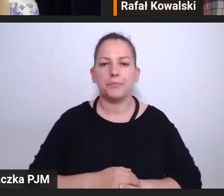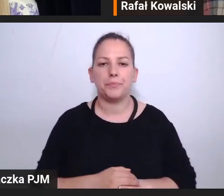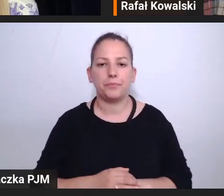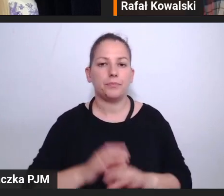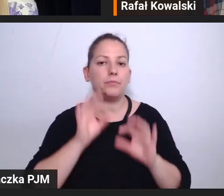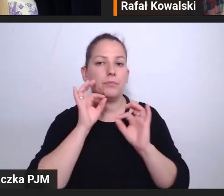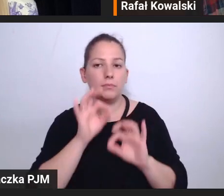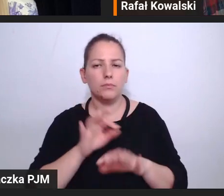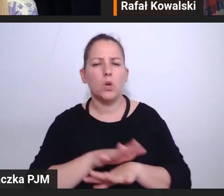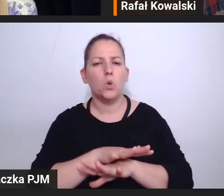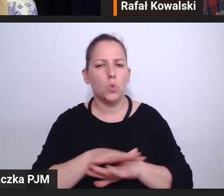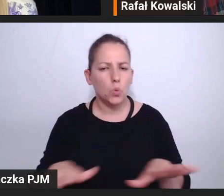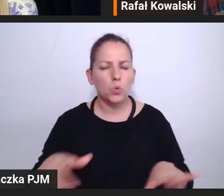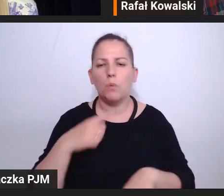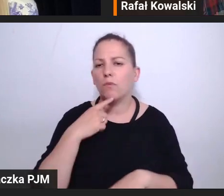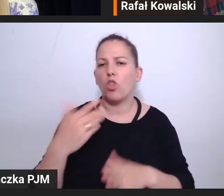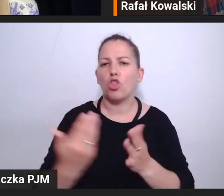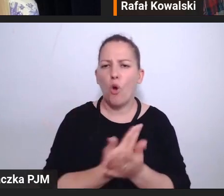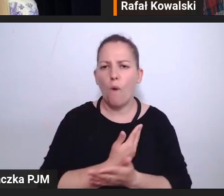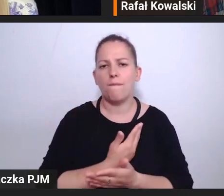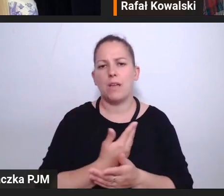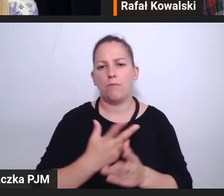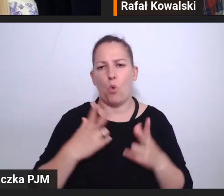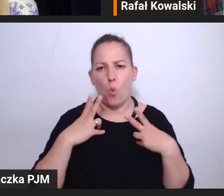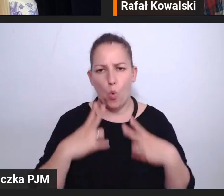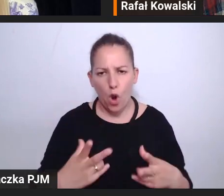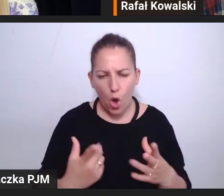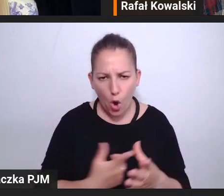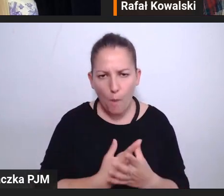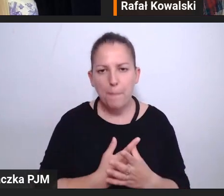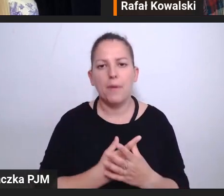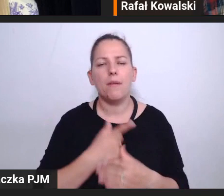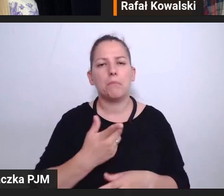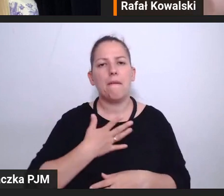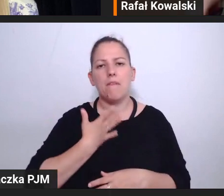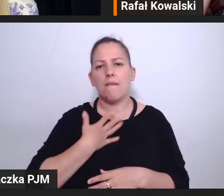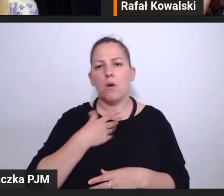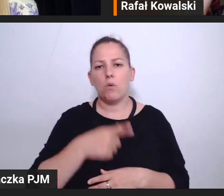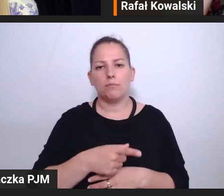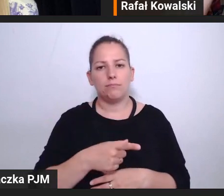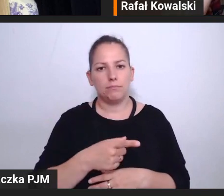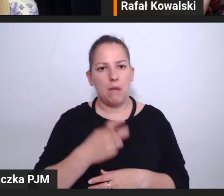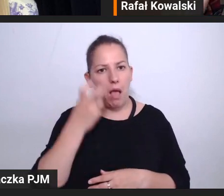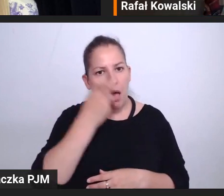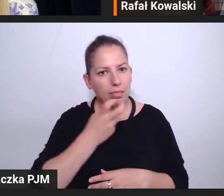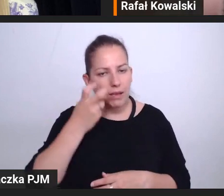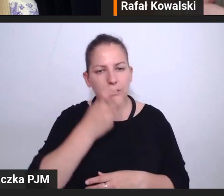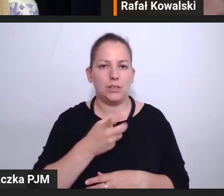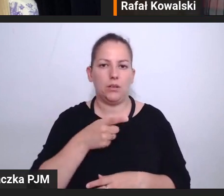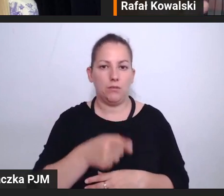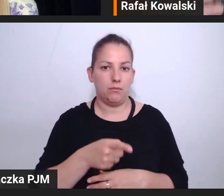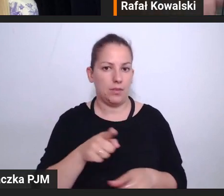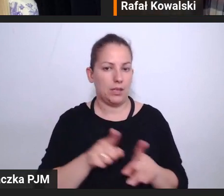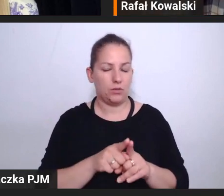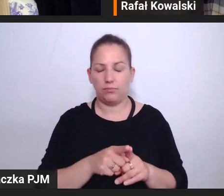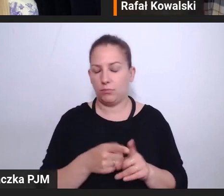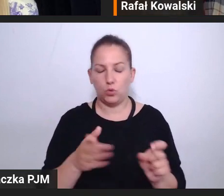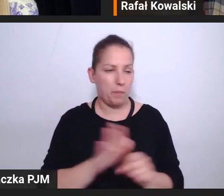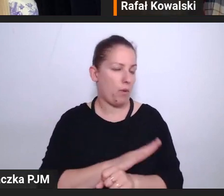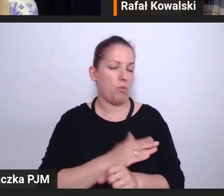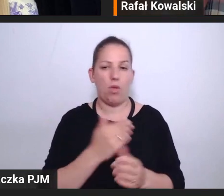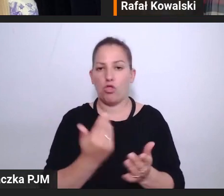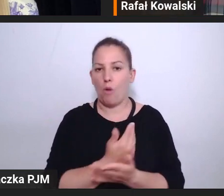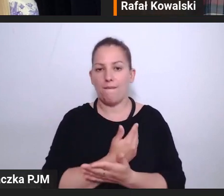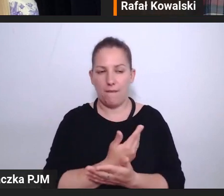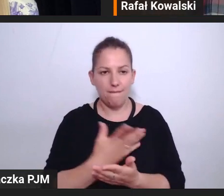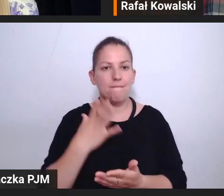Dobrze. Dużo żeśmy mówili o tych nowych zupełnie urlopach, bo to nam się wydawało tak najbardziej atrakcyjne i, no i przez to, że jest zupełnie nowe,